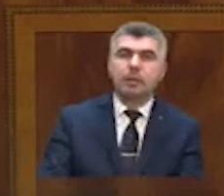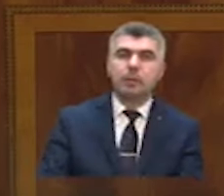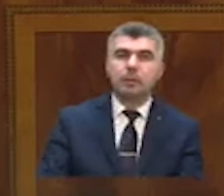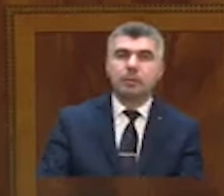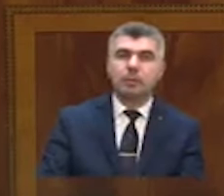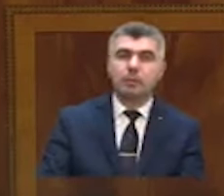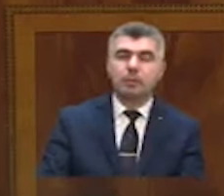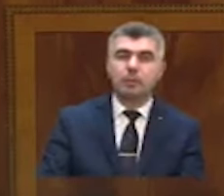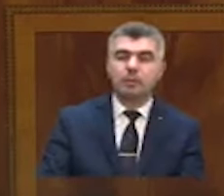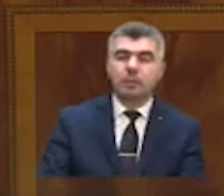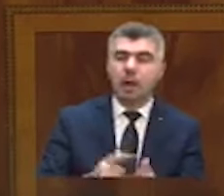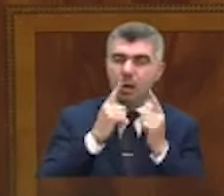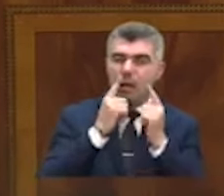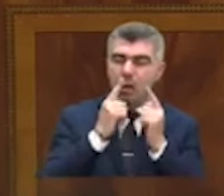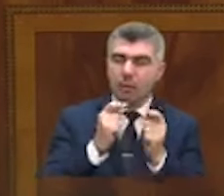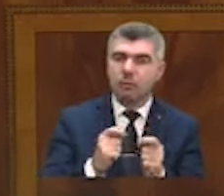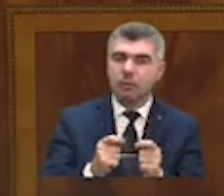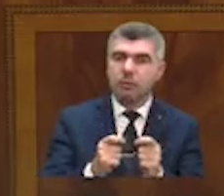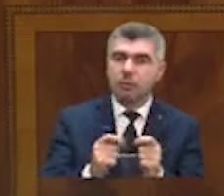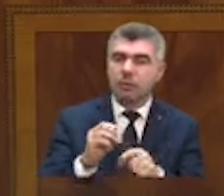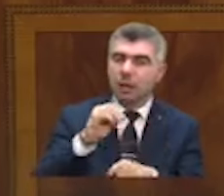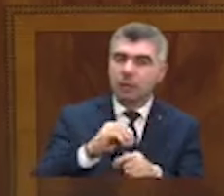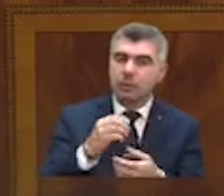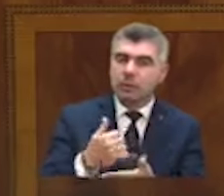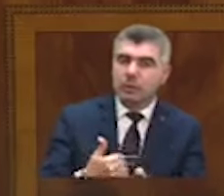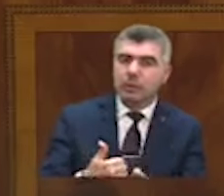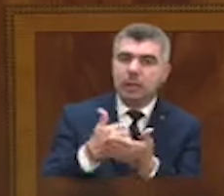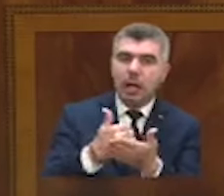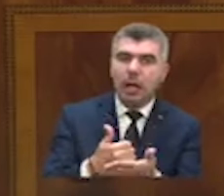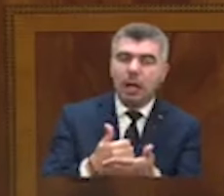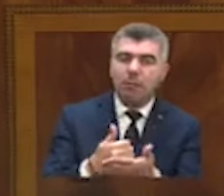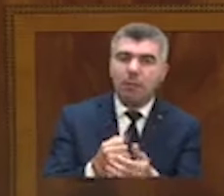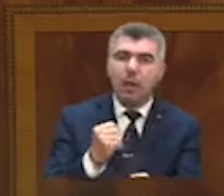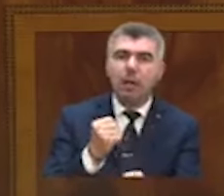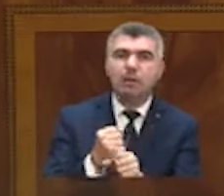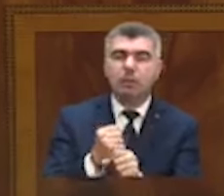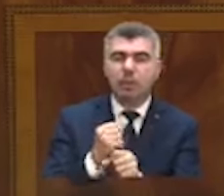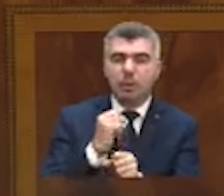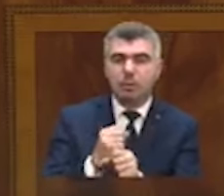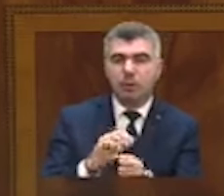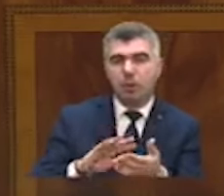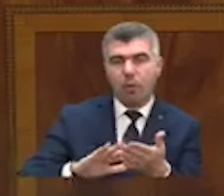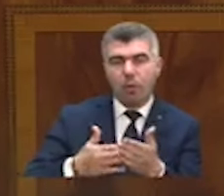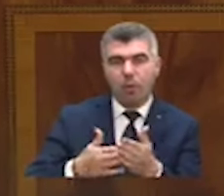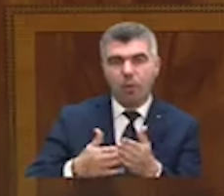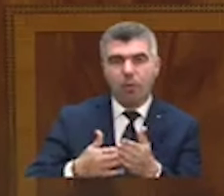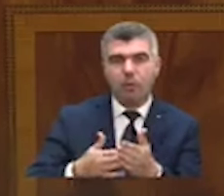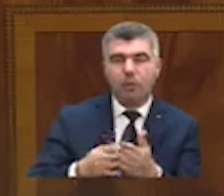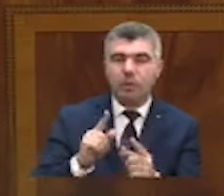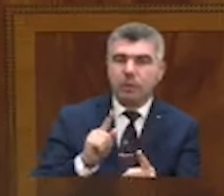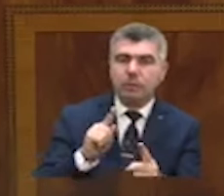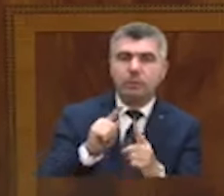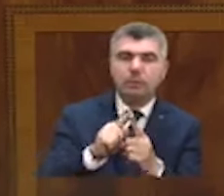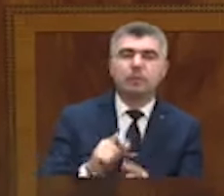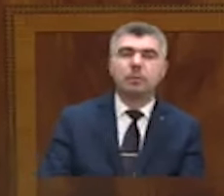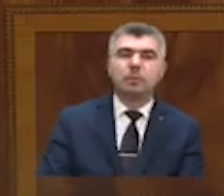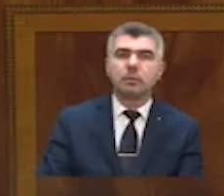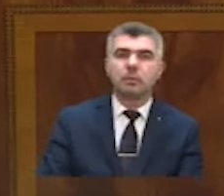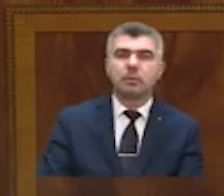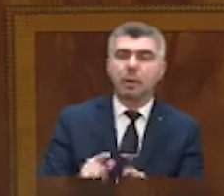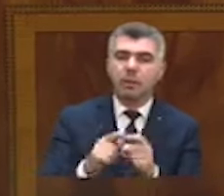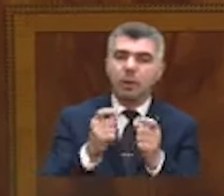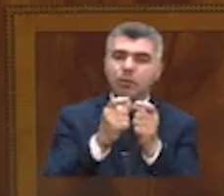نحاول نشوفوا كيفاش نلقاو واحد الدعم لهشي ديال لبل اللي هو اجمالي ديركت